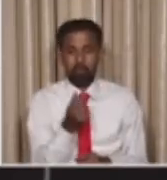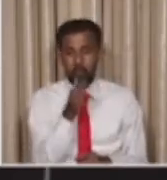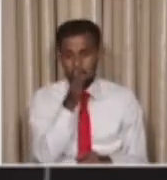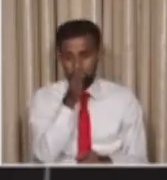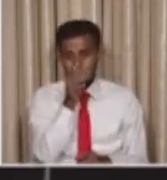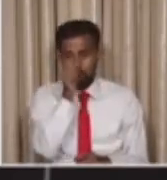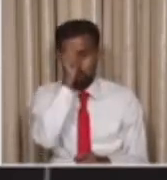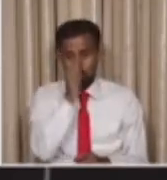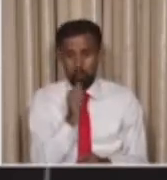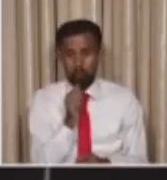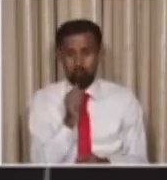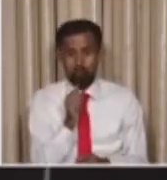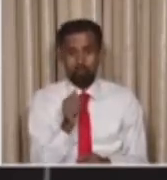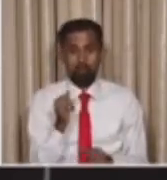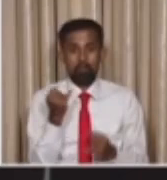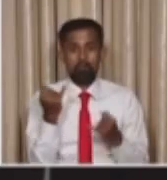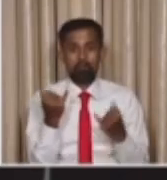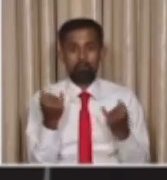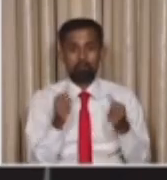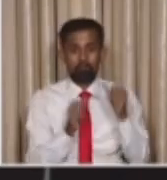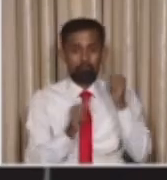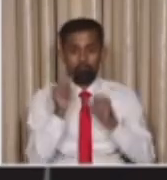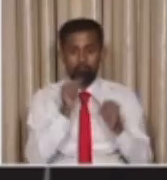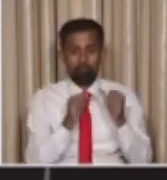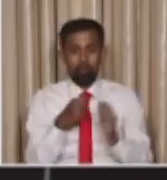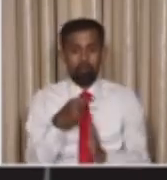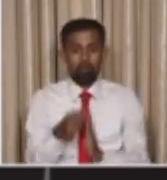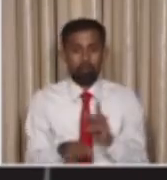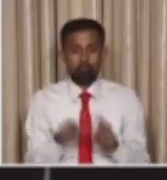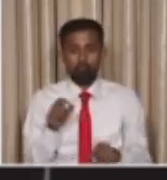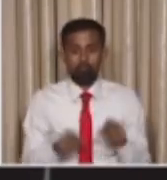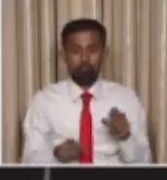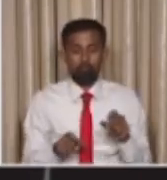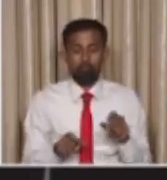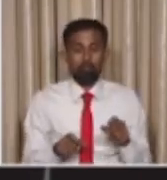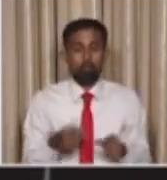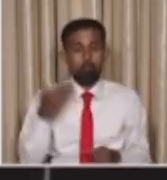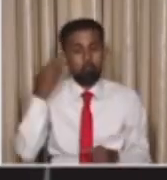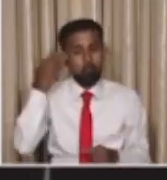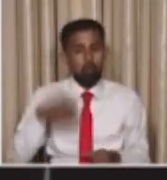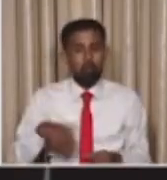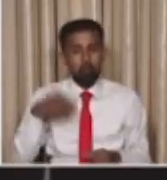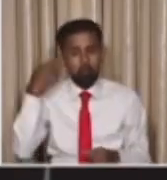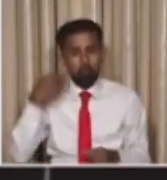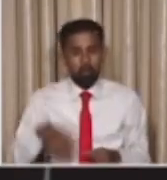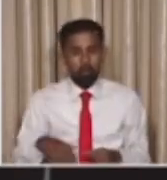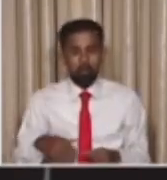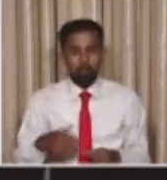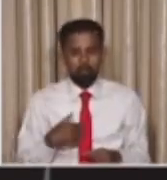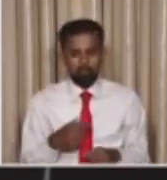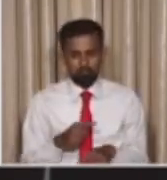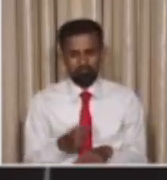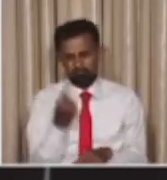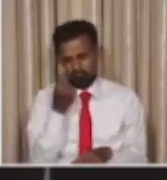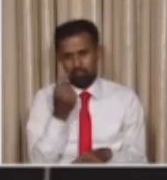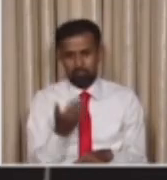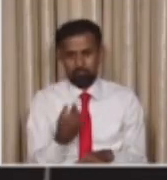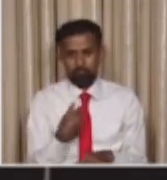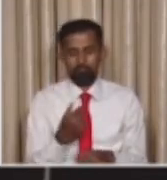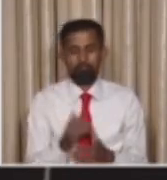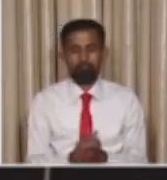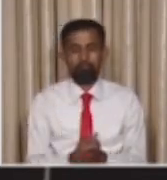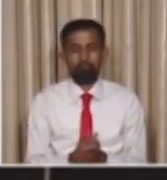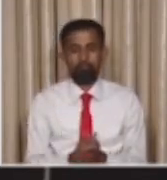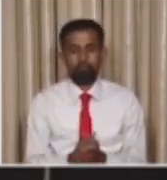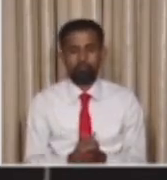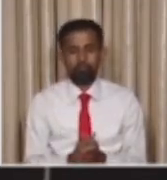කරලා හොරකම් කරලා ගෙනෙන ඖෂධ වලින් අපේ රටේ මිනිස්සුන්ගේ ජීවිත අද අහිමි වෙන තත්ත්වයට පත් වෙලා තියෙනවා කියලා මට තප්පරයක් දෙන්න ගරු